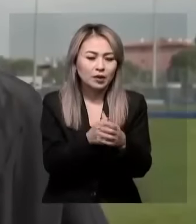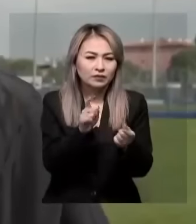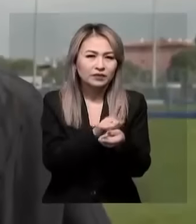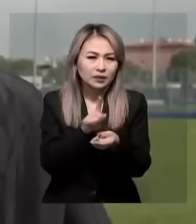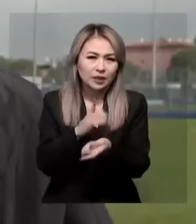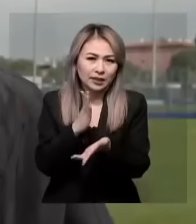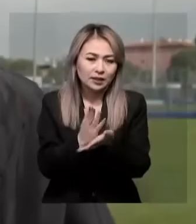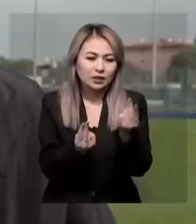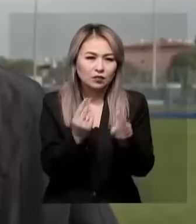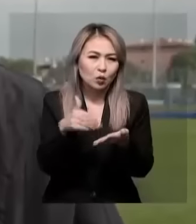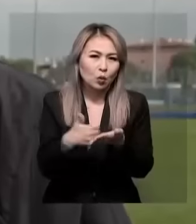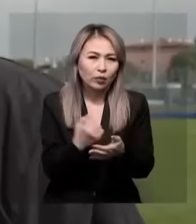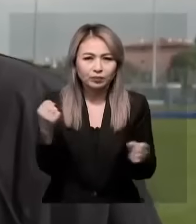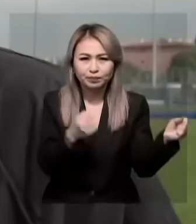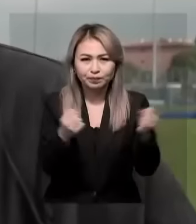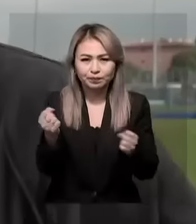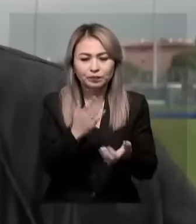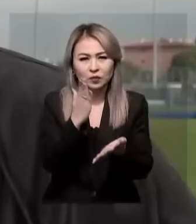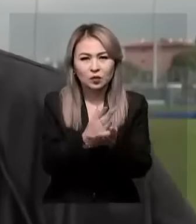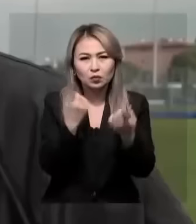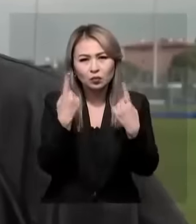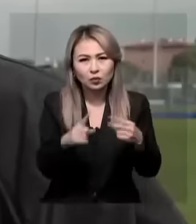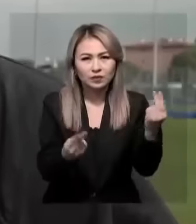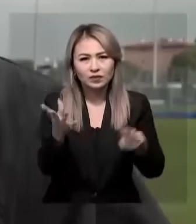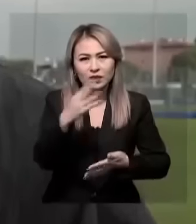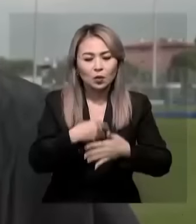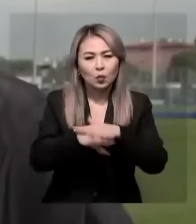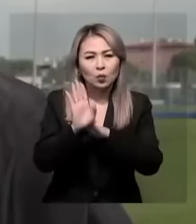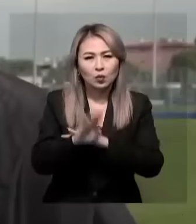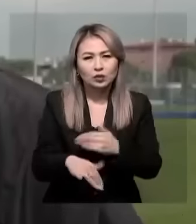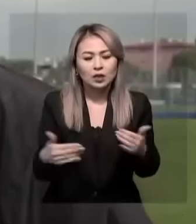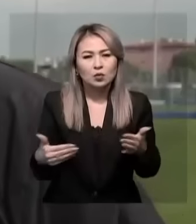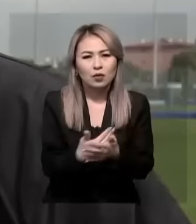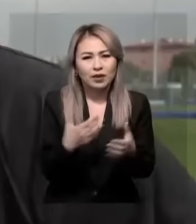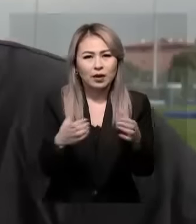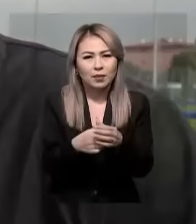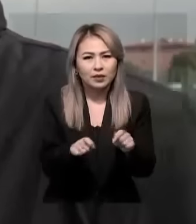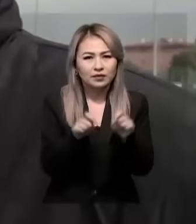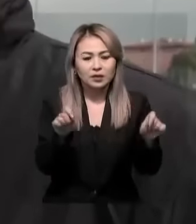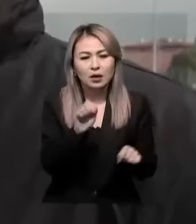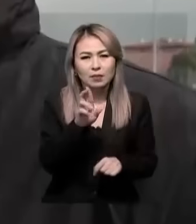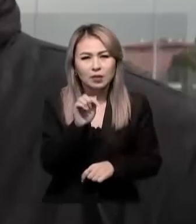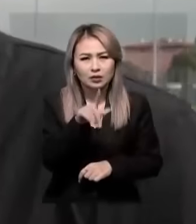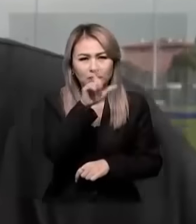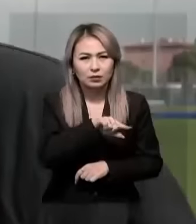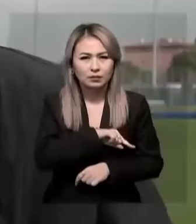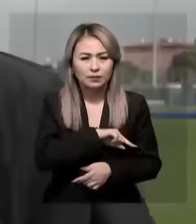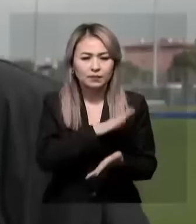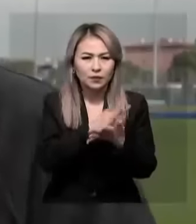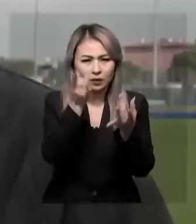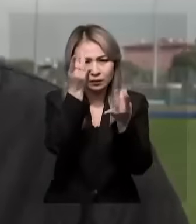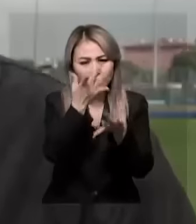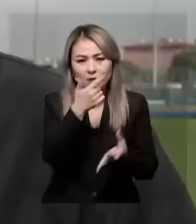бар. Жаңа ойыншылар келді. Бір қатар бұрынғы ойыншылар кетті. Жаңа команда жасақталды. Абат мінезді жігіт, өте